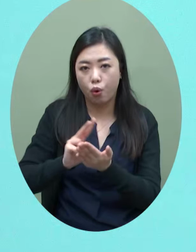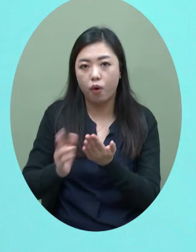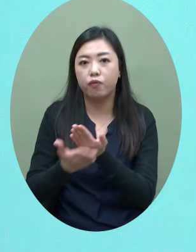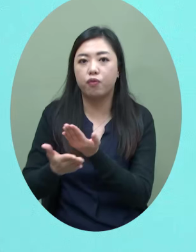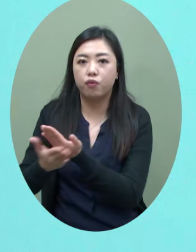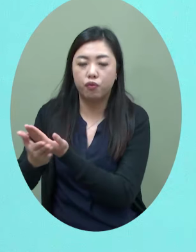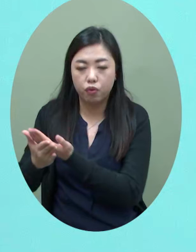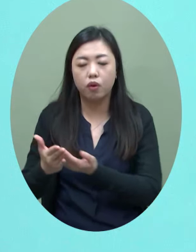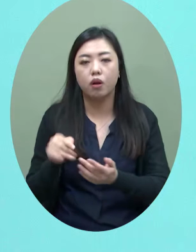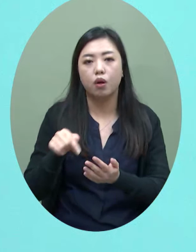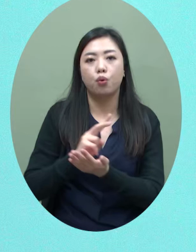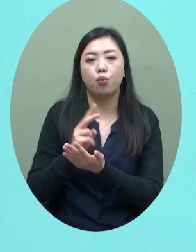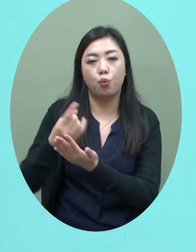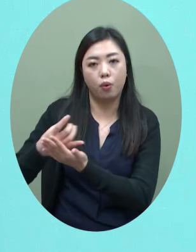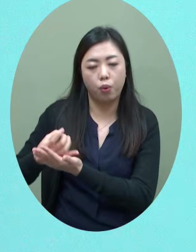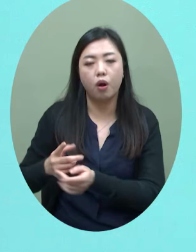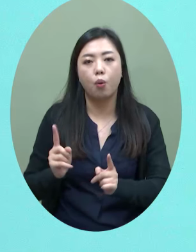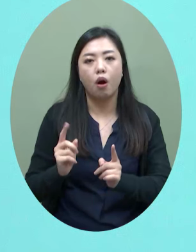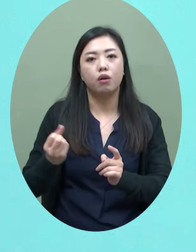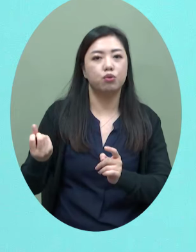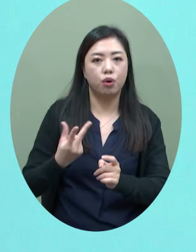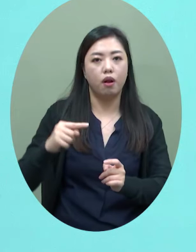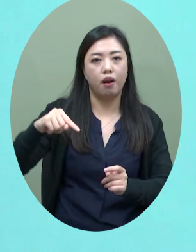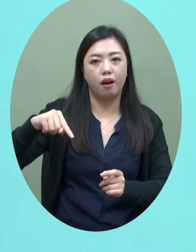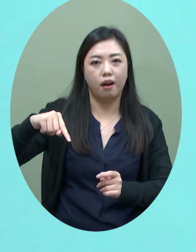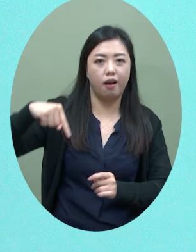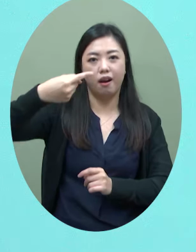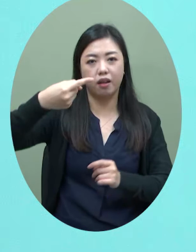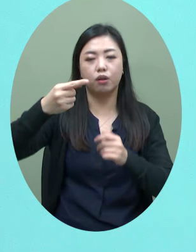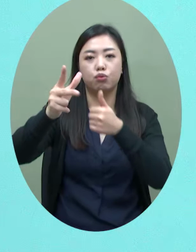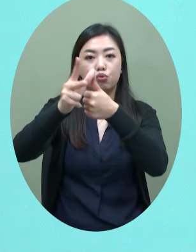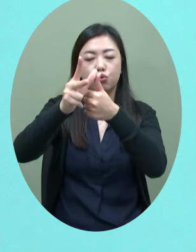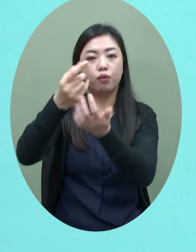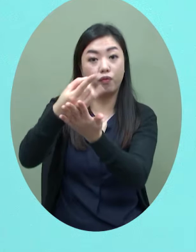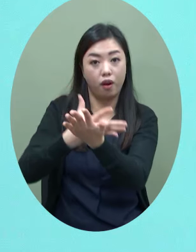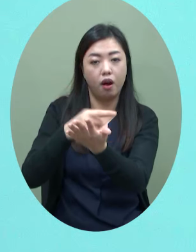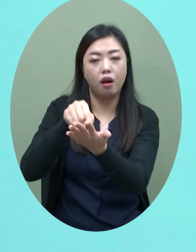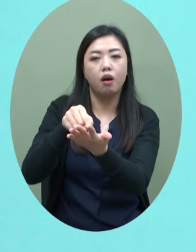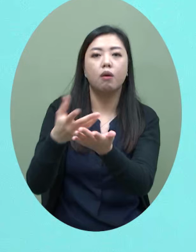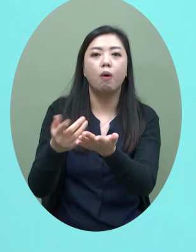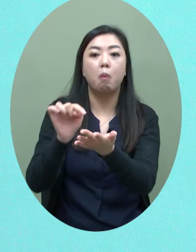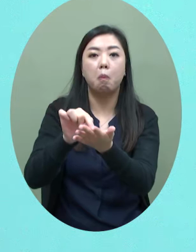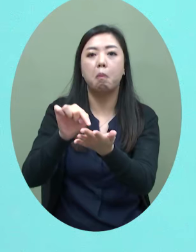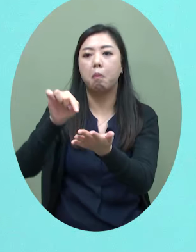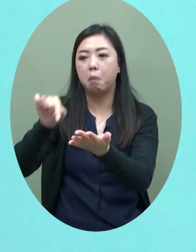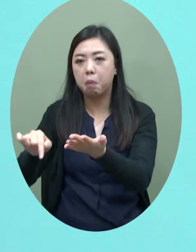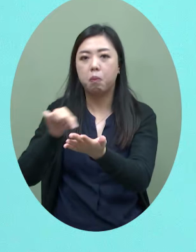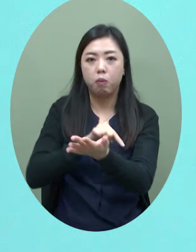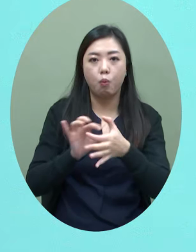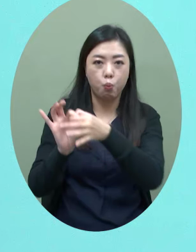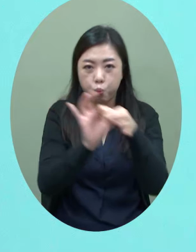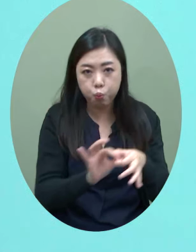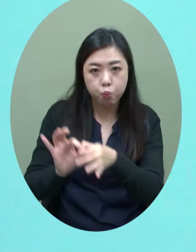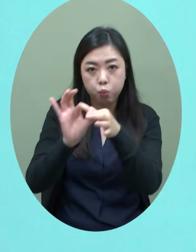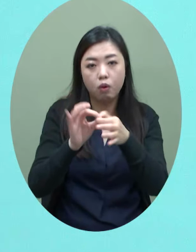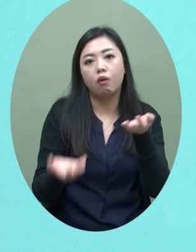屬法例裏邊嘅規定，甚至喺另一條嘅主體法例，如果佢係有同呢一條有相關嘅